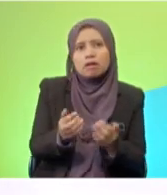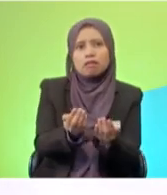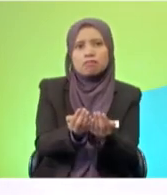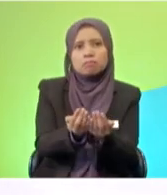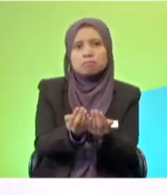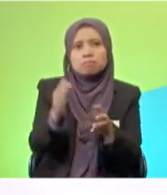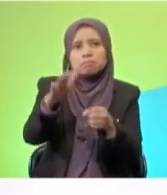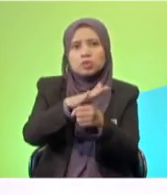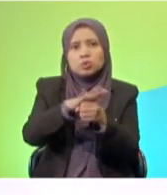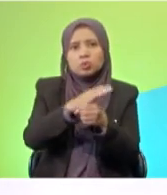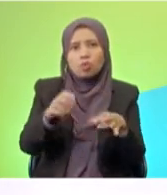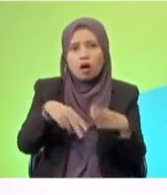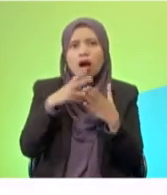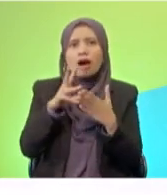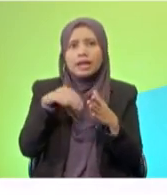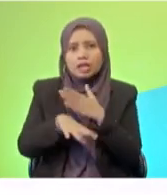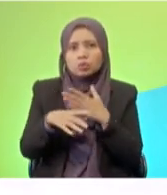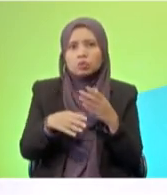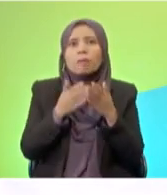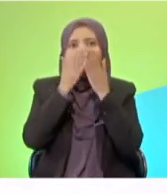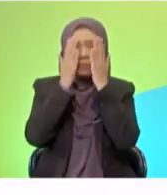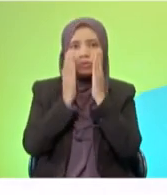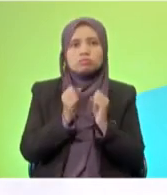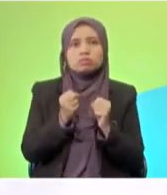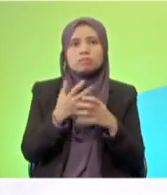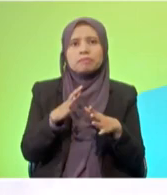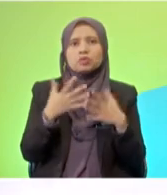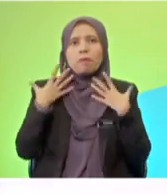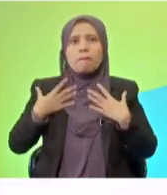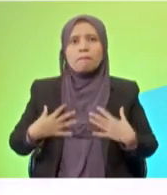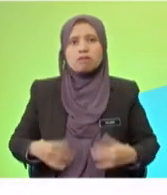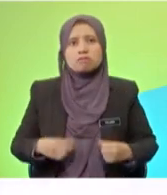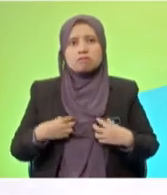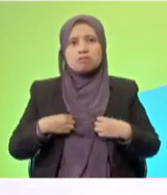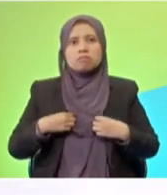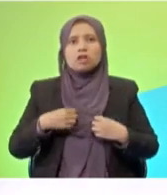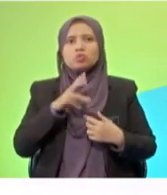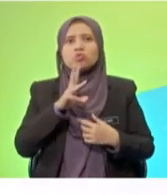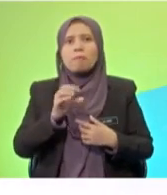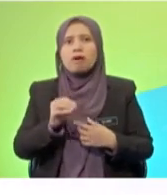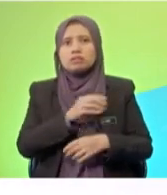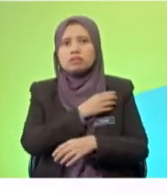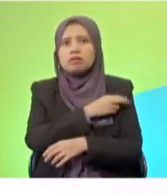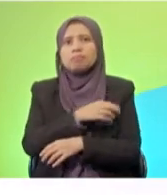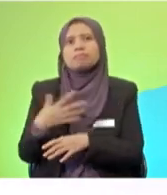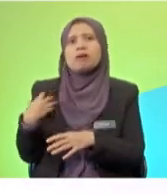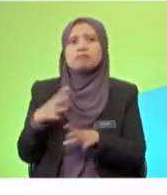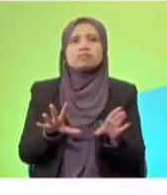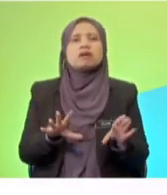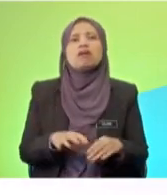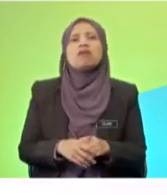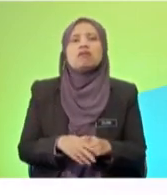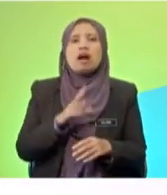jatuh Hai semua itu bau bakso muka sapi lencung bahasa api wudhu basah tak ada Oke